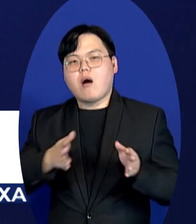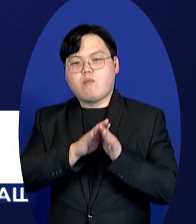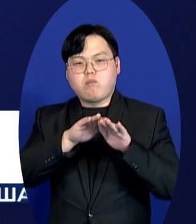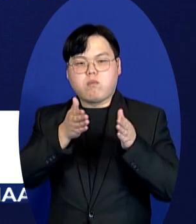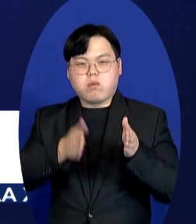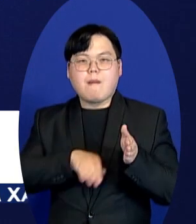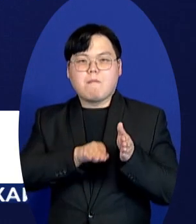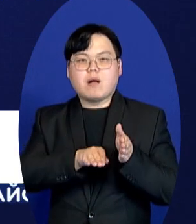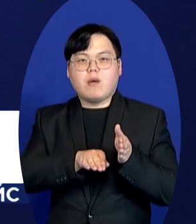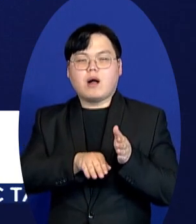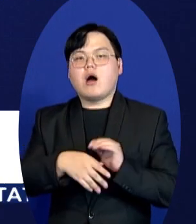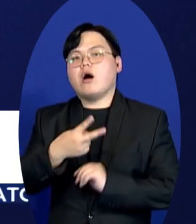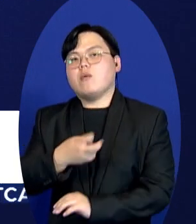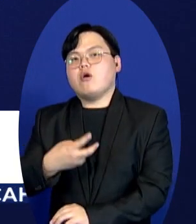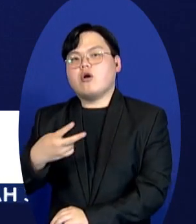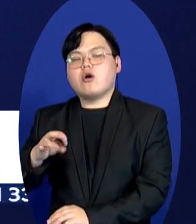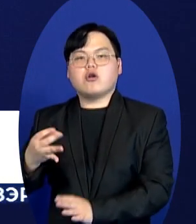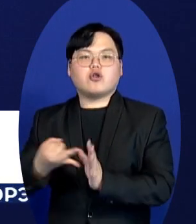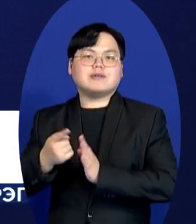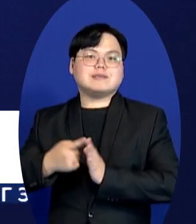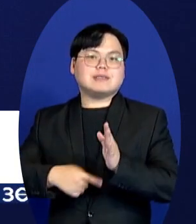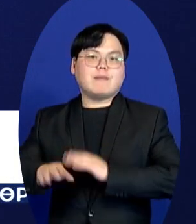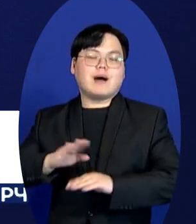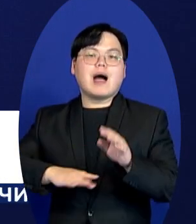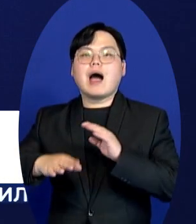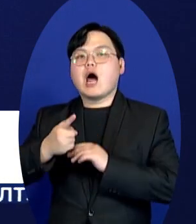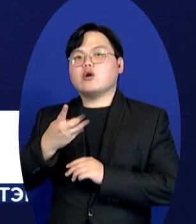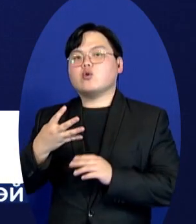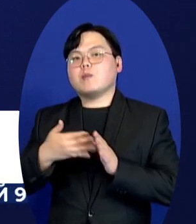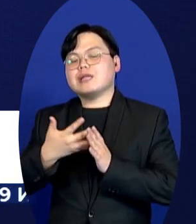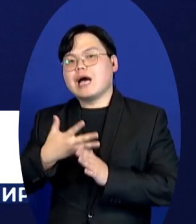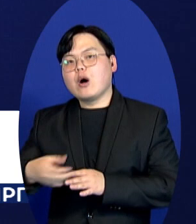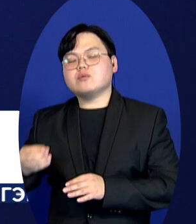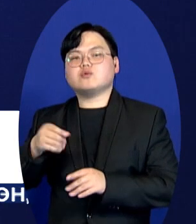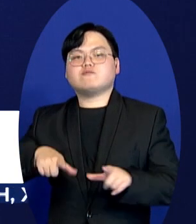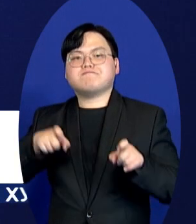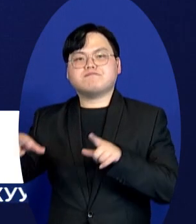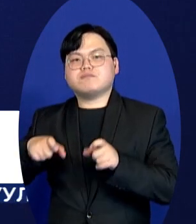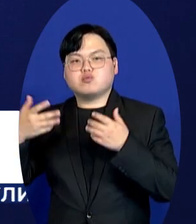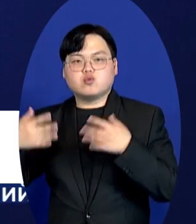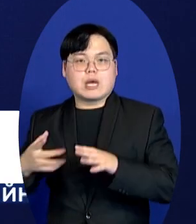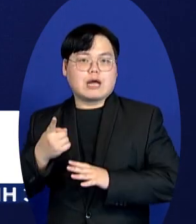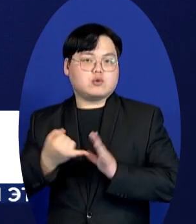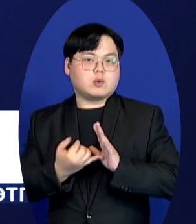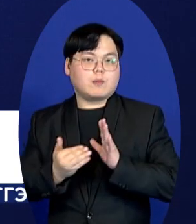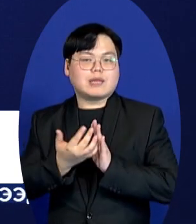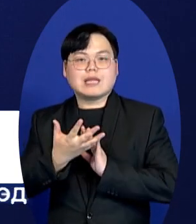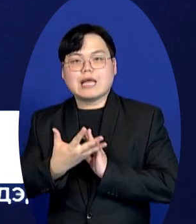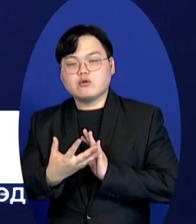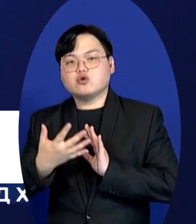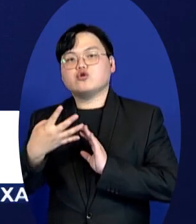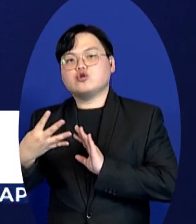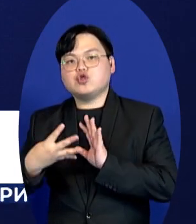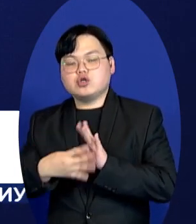бий. Харин 2022 оны 7 сарын байдлаар 14510 чиглэг очиж 16549